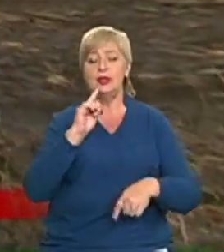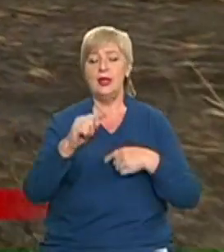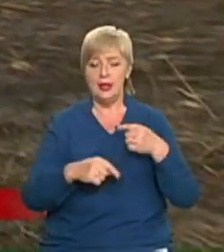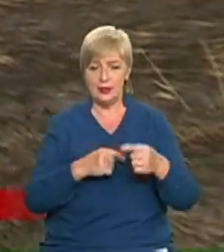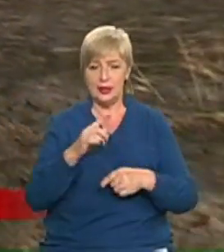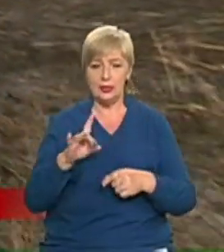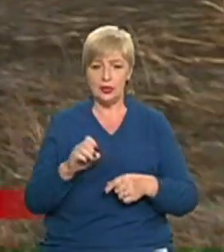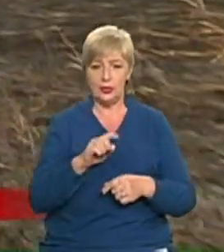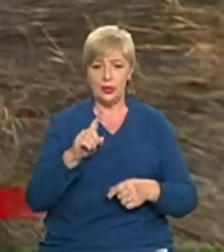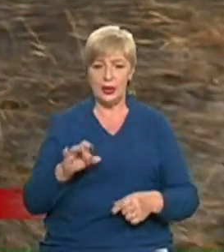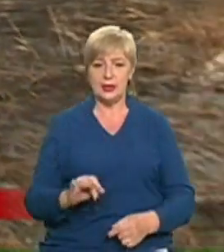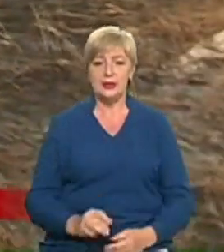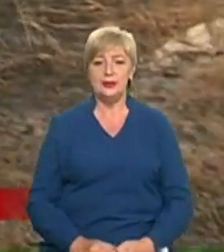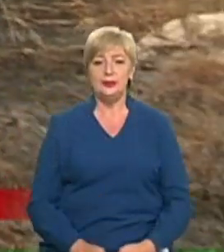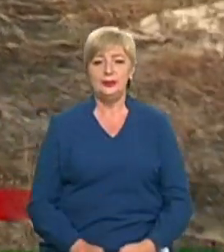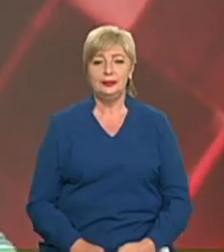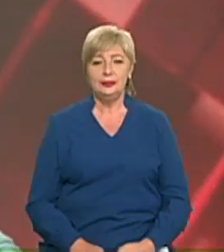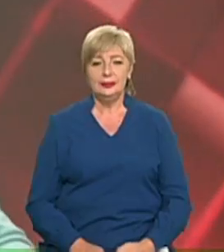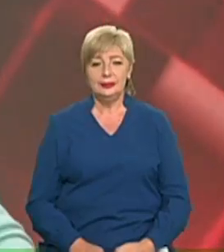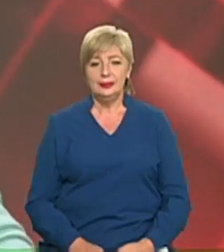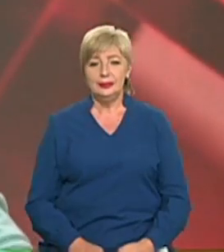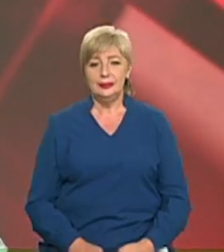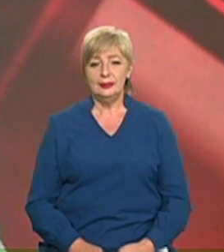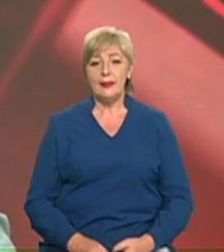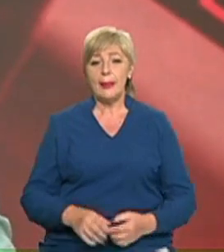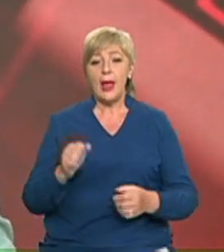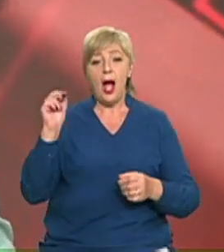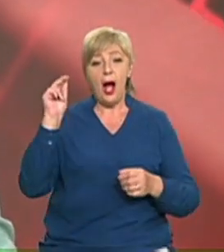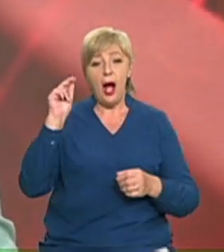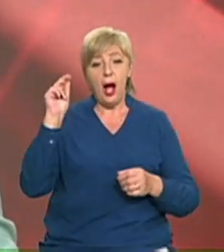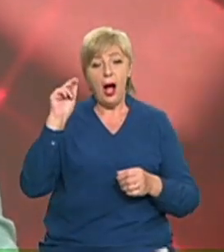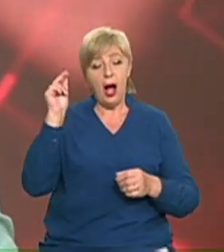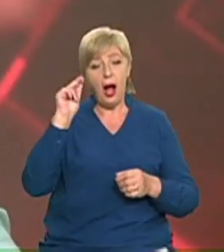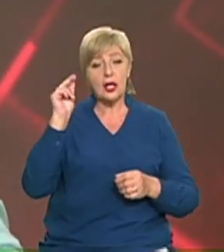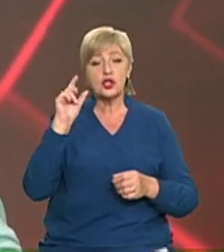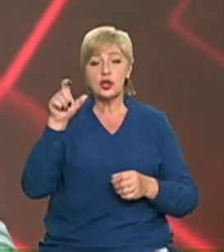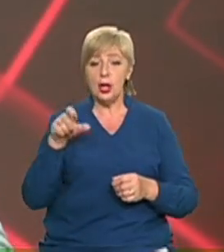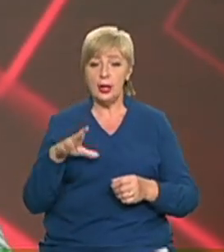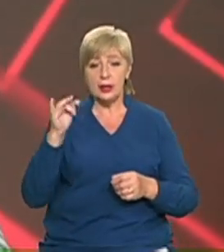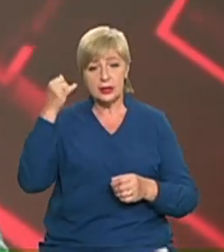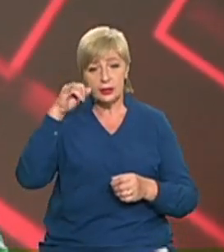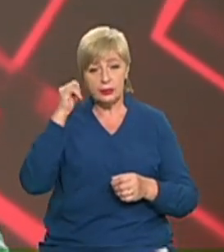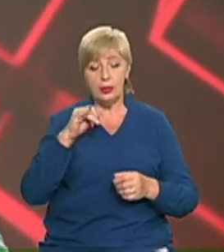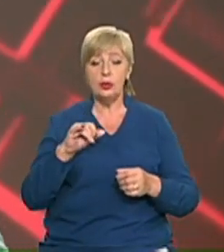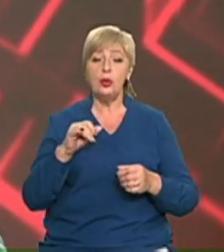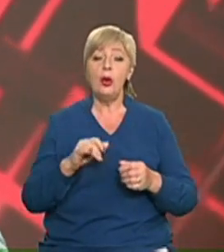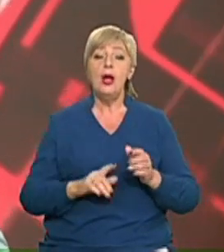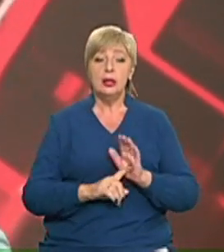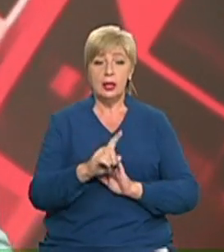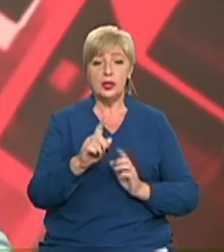Людмила Литвиненко, Богдан Пападін. Деталі. А школяр із Кривого Рогу взявся боротись з